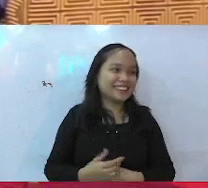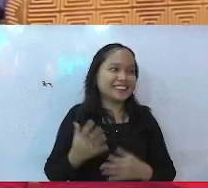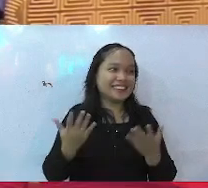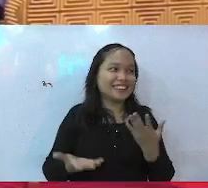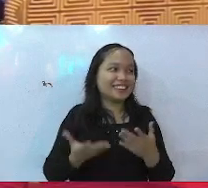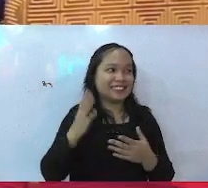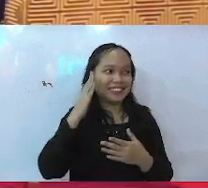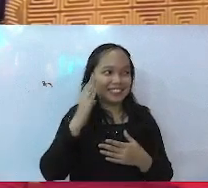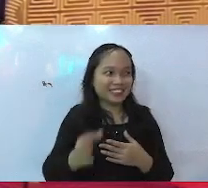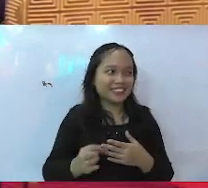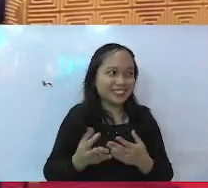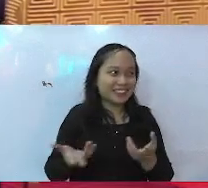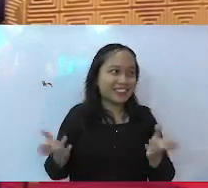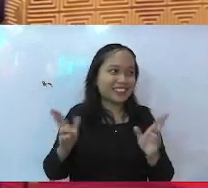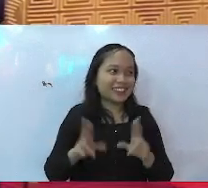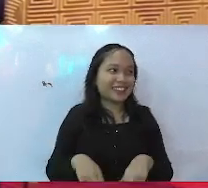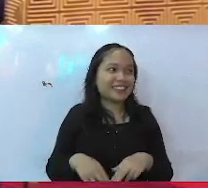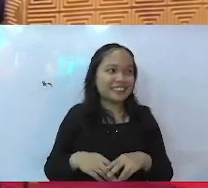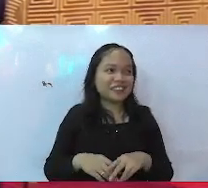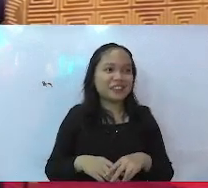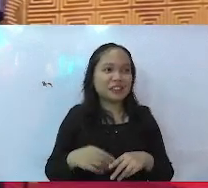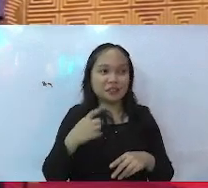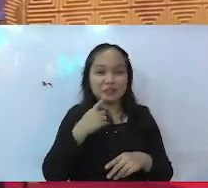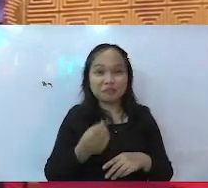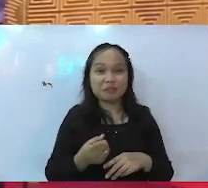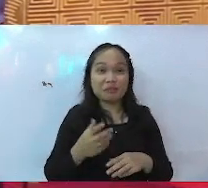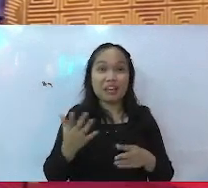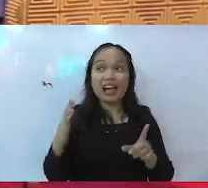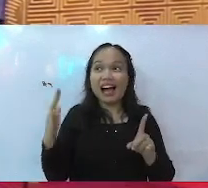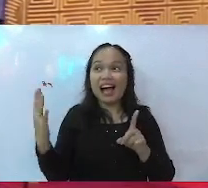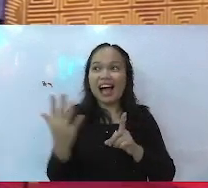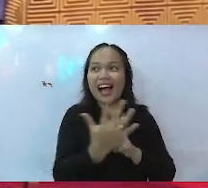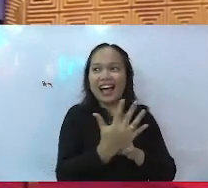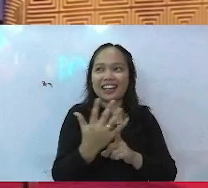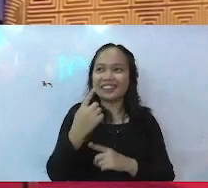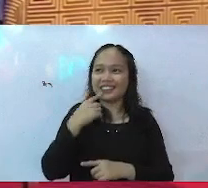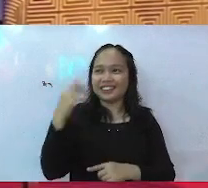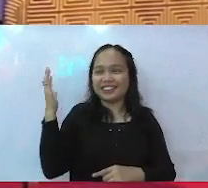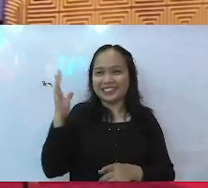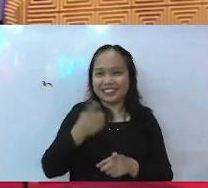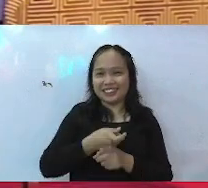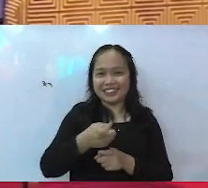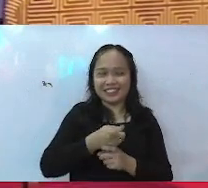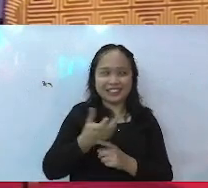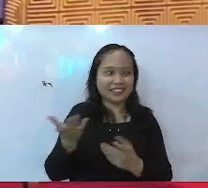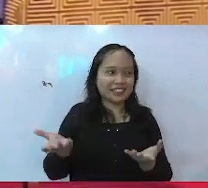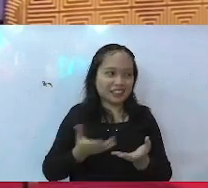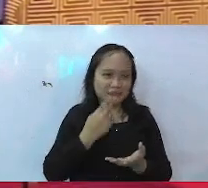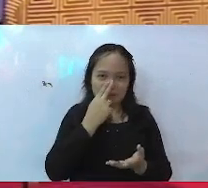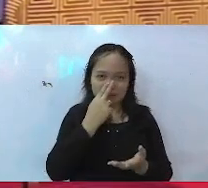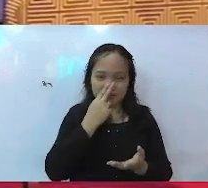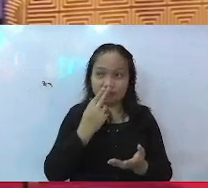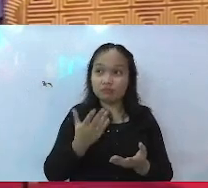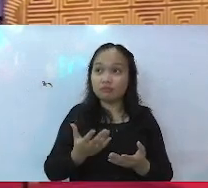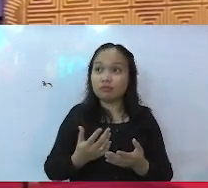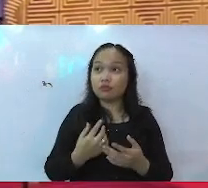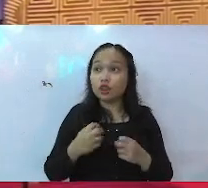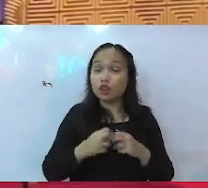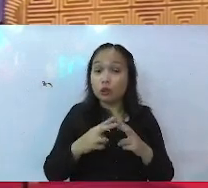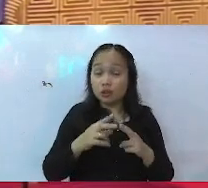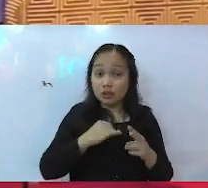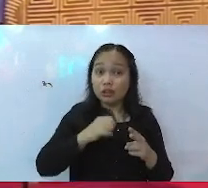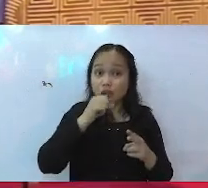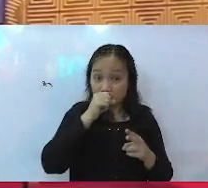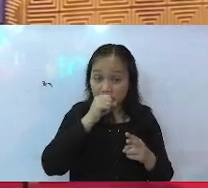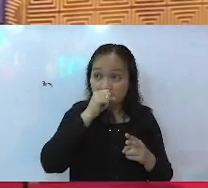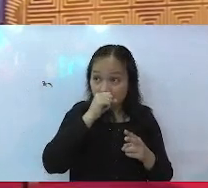come buhay shadow ang bihira kayo o kahit uubuhin ako dito sir